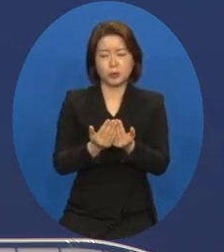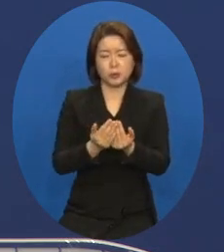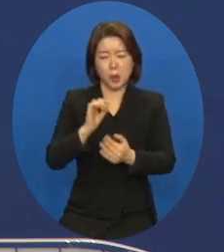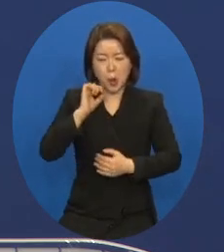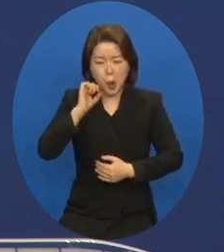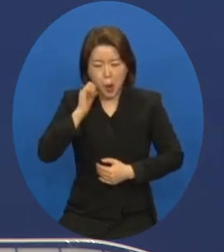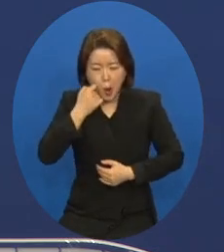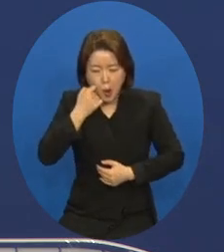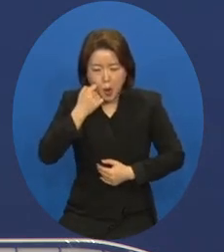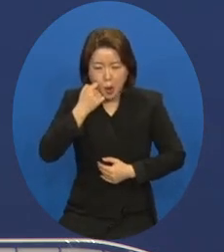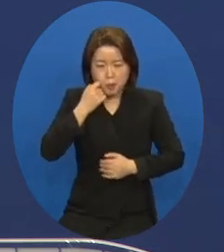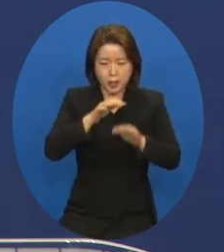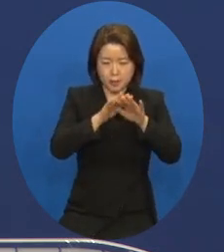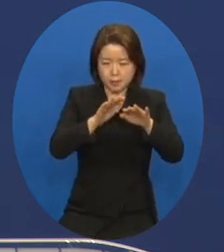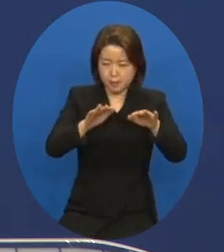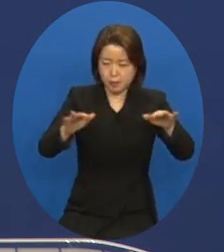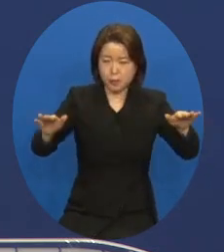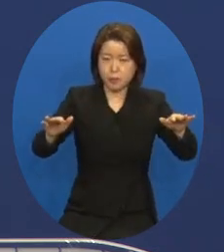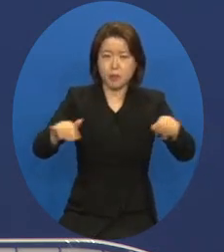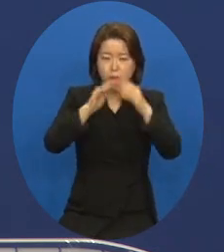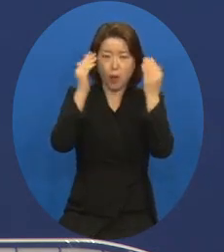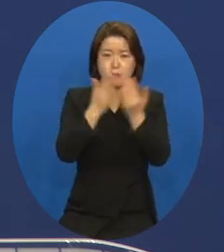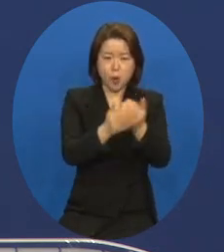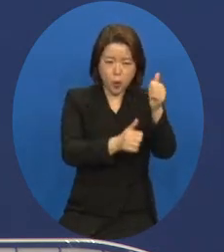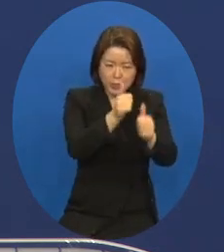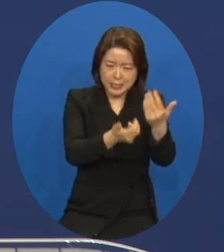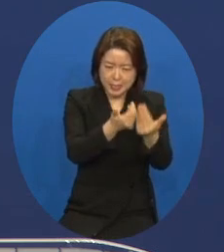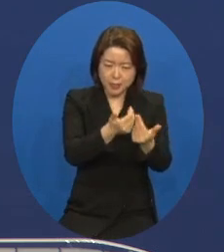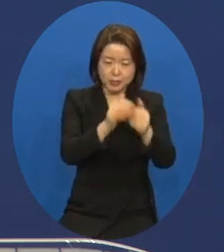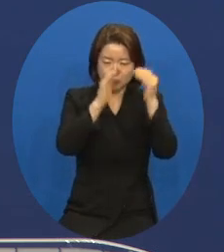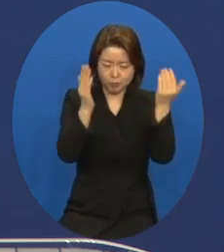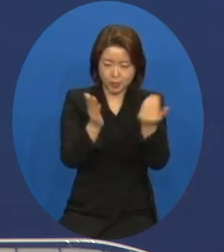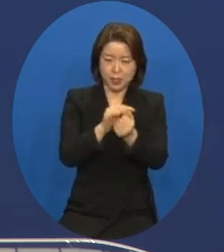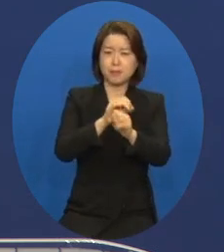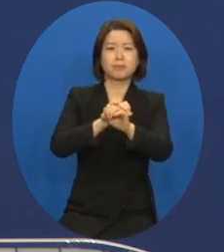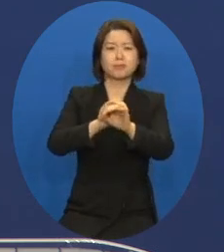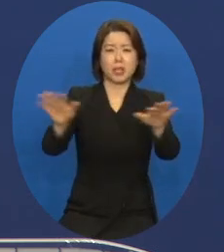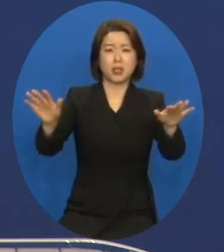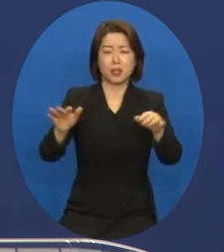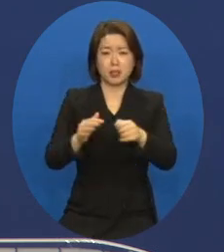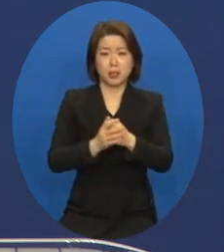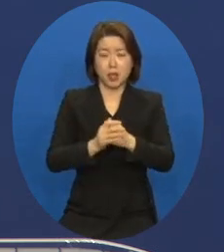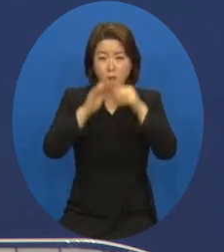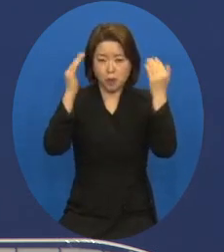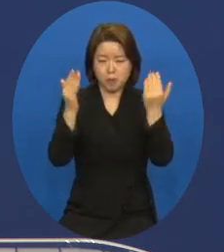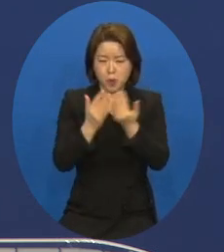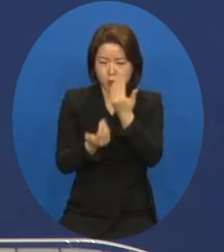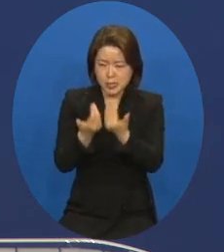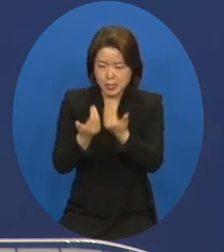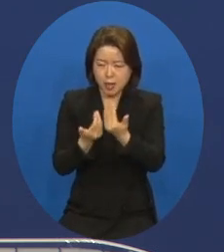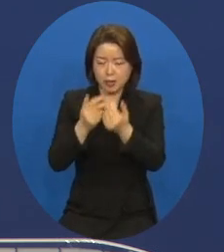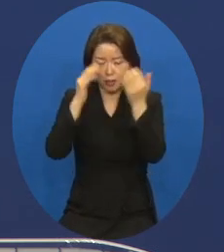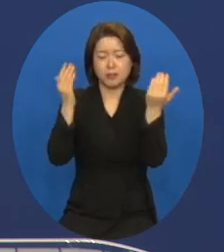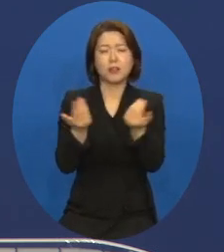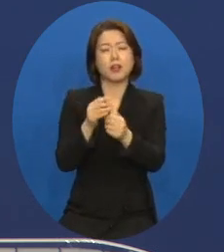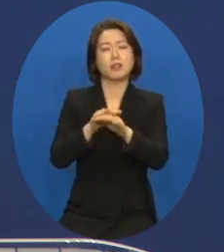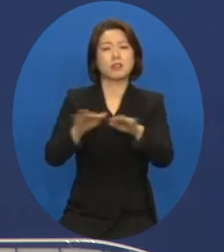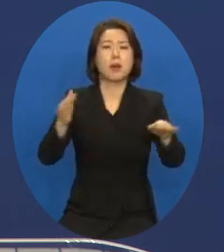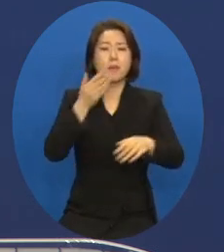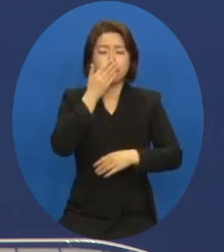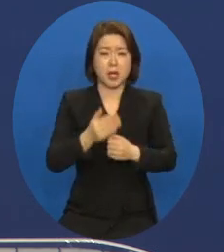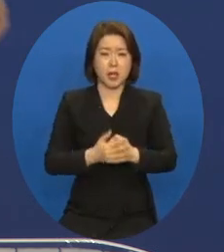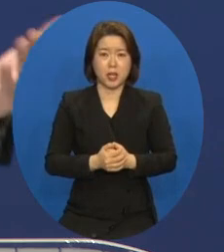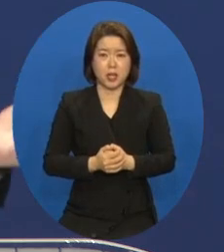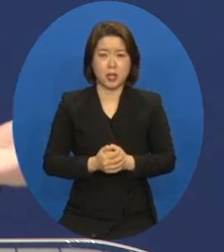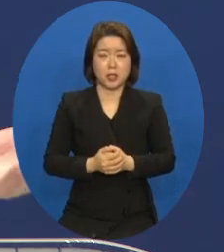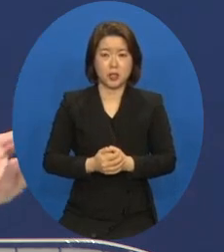됩니다 모든 시험은 다 떠나게 됩니다 모든 불안은 다 사라지게 될 것입니다 그리고